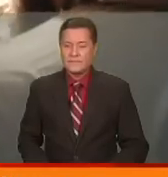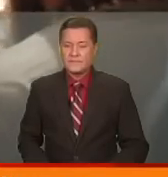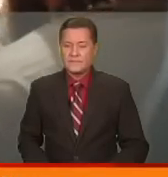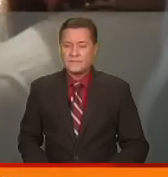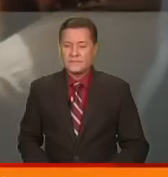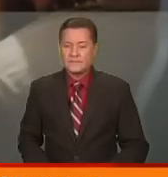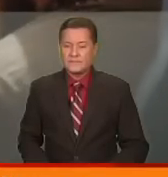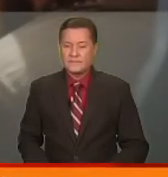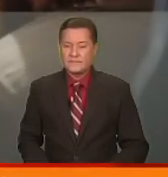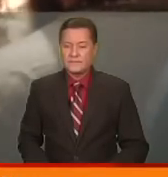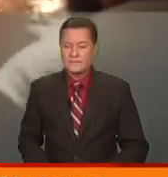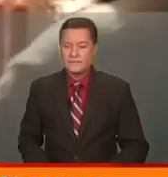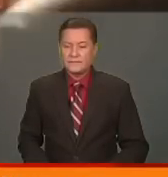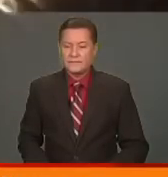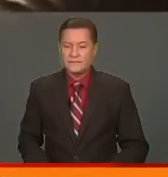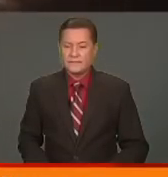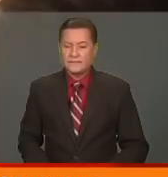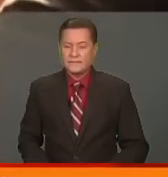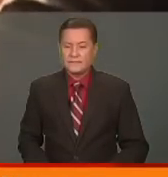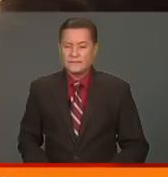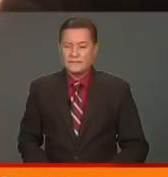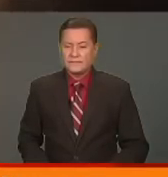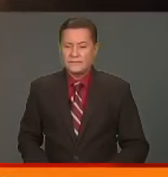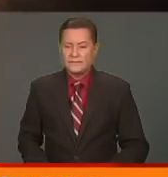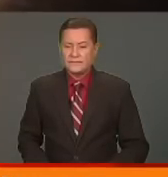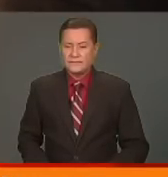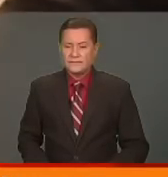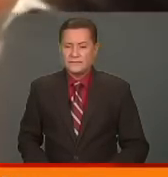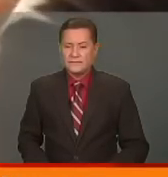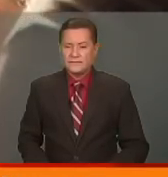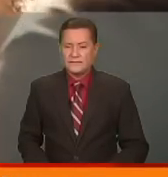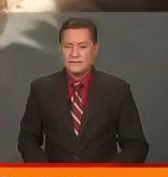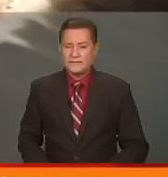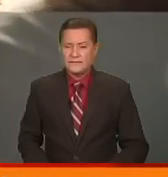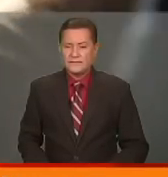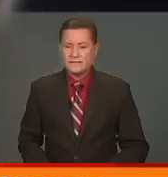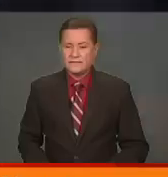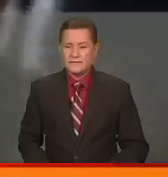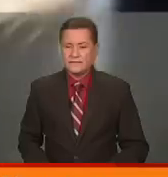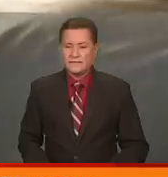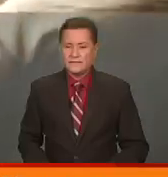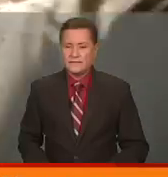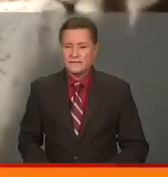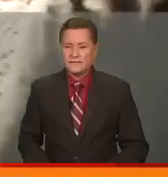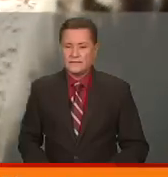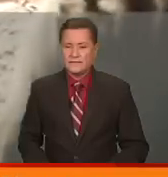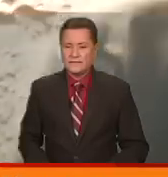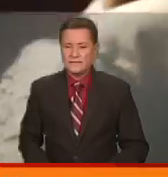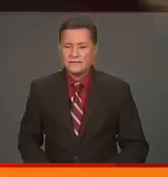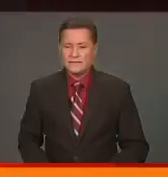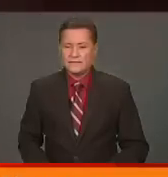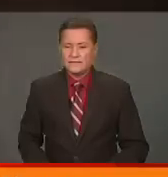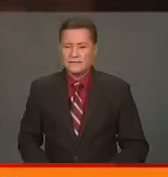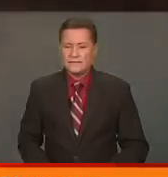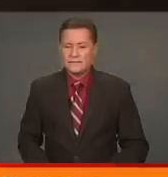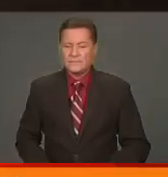127. Вітя, а чого тобі там ходити, хлопці? Та наблюдаємо за безпілотниками двоє. Ну що? Ну що ви наблюдаєте? Давай сюди! Да,